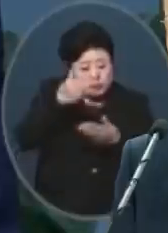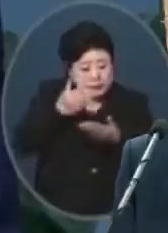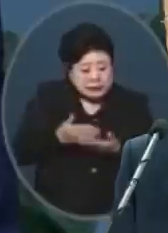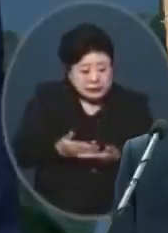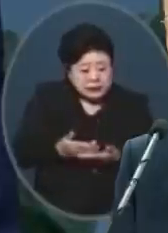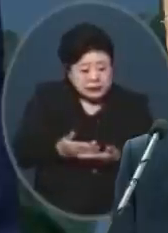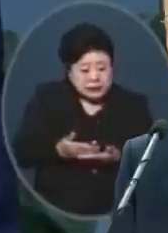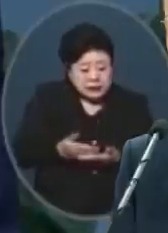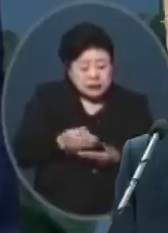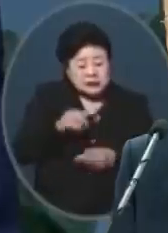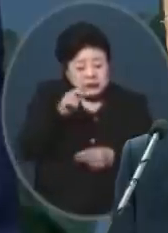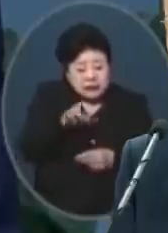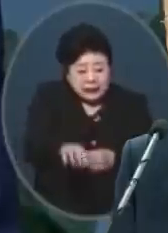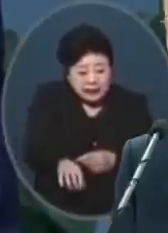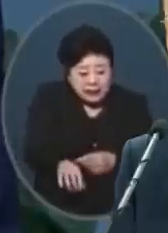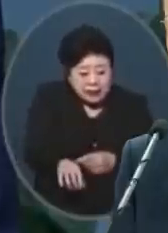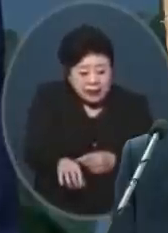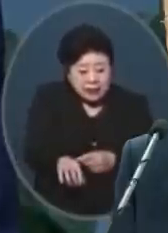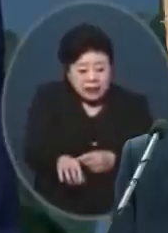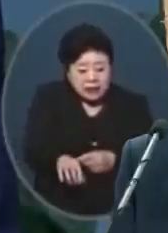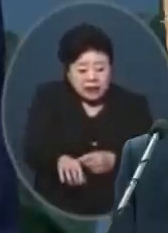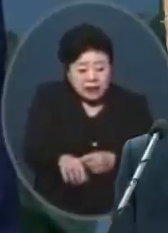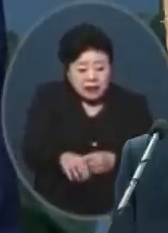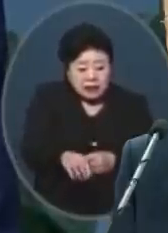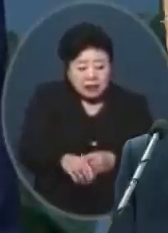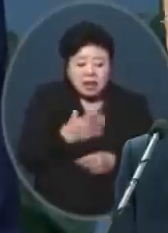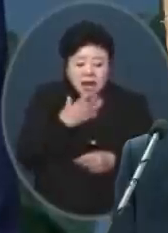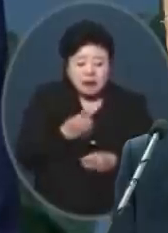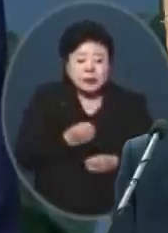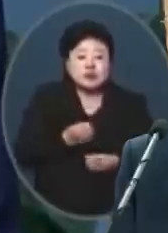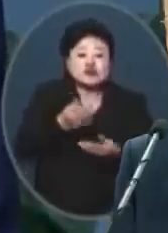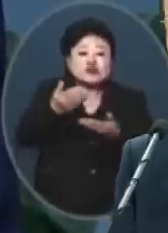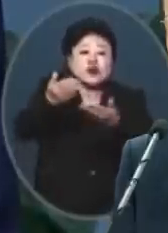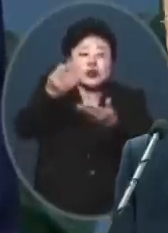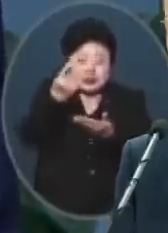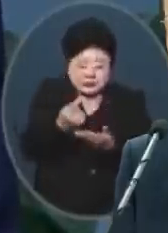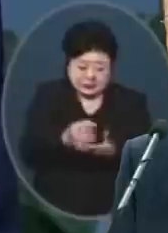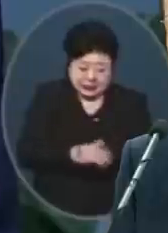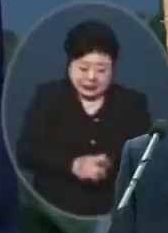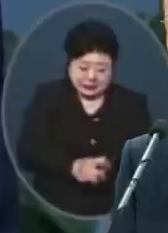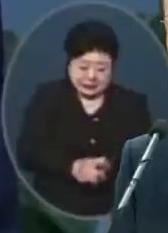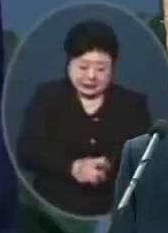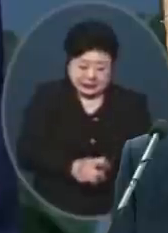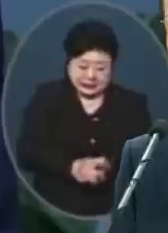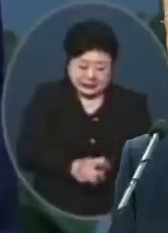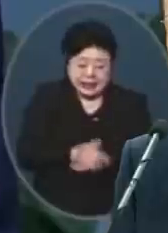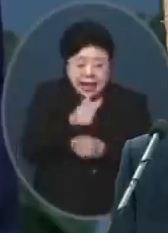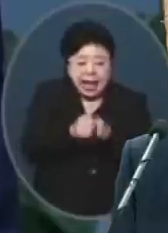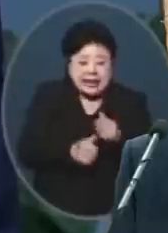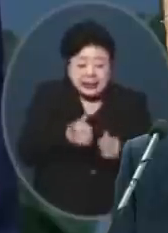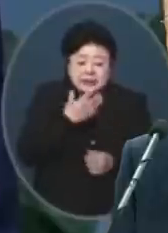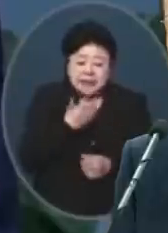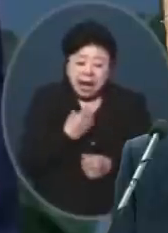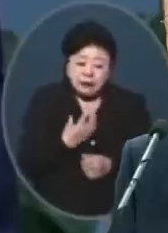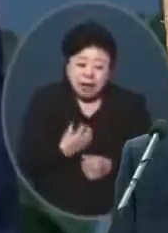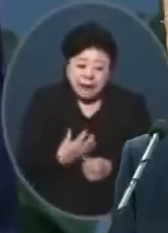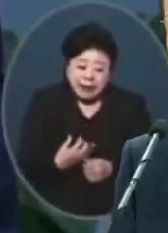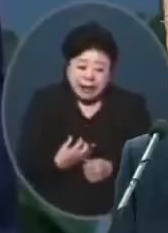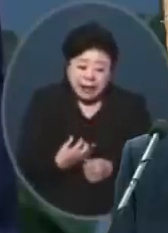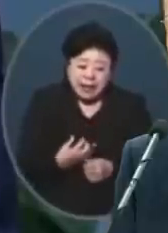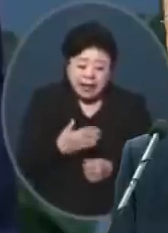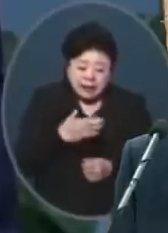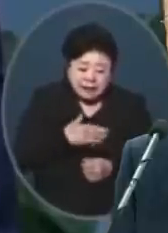그 자리에 주시는 아브라함의 축복인 것입니다 하나님은 아브라함에게